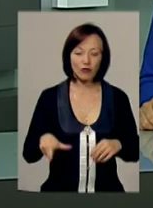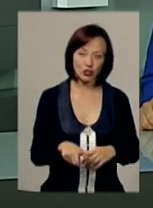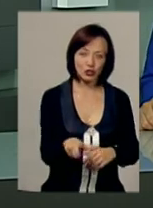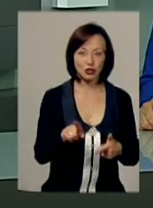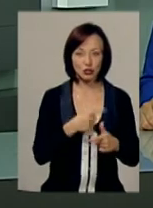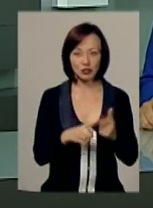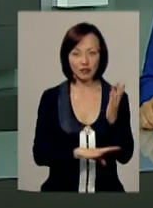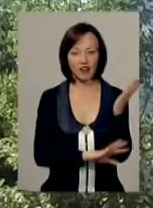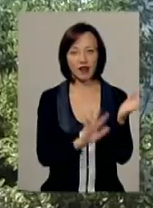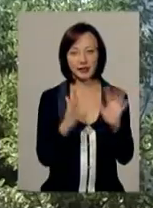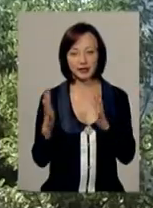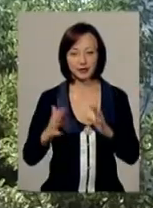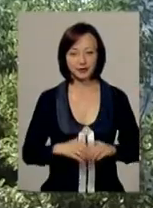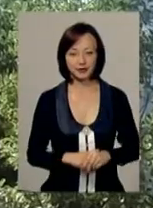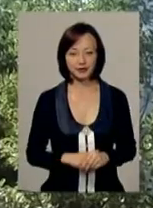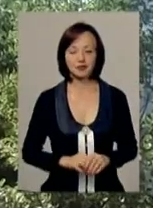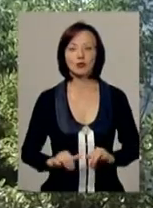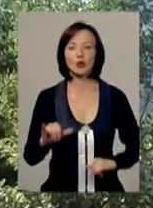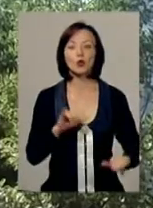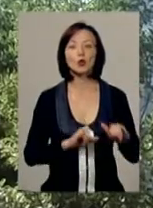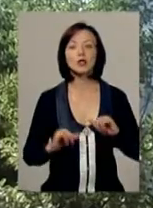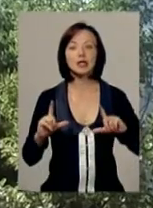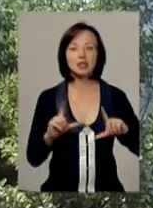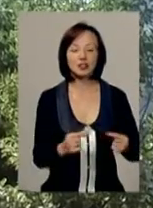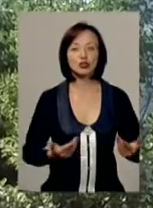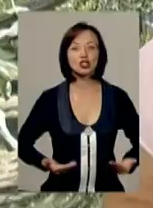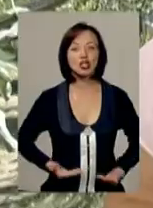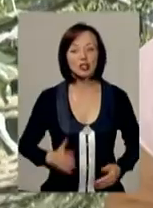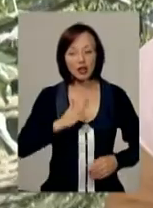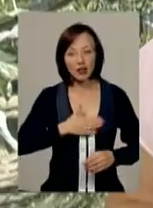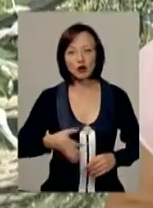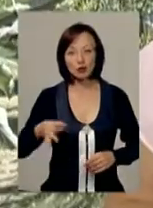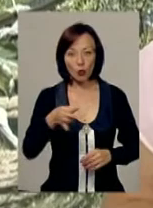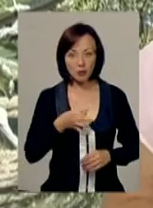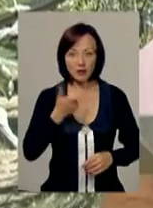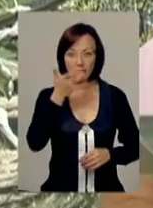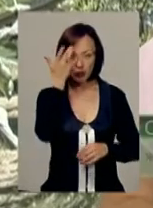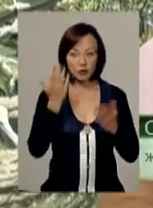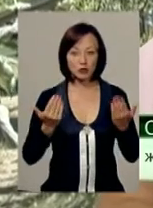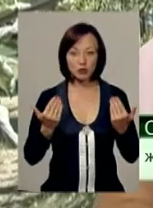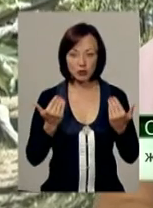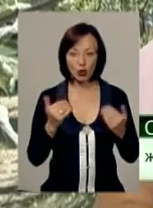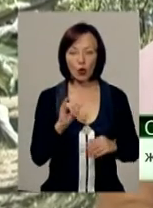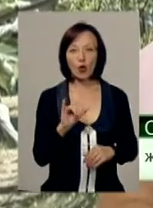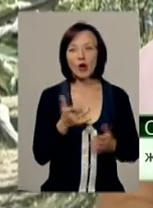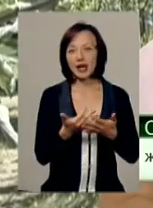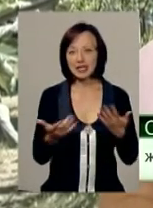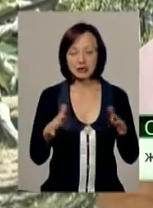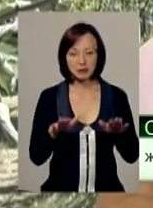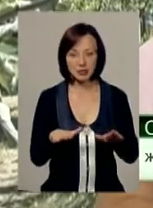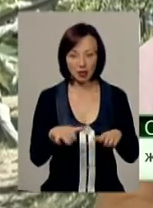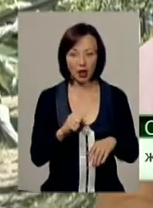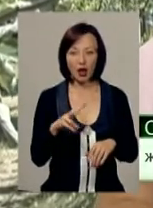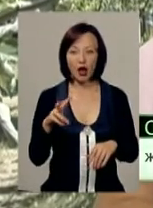чи в лісі. Куди їдуть жителі нашої області влітку відпочивати? У різні місцини.